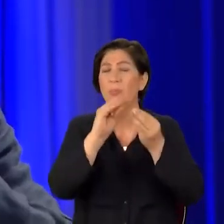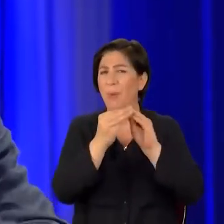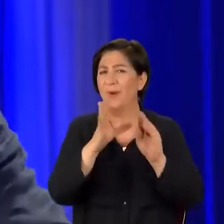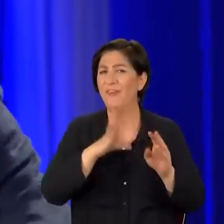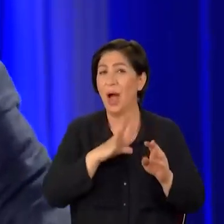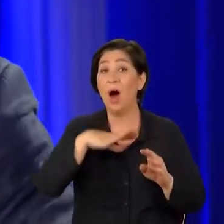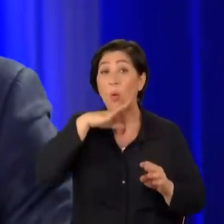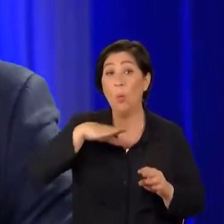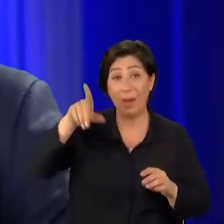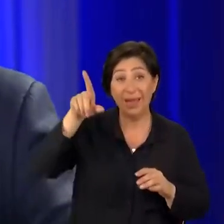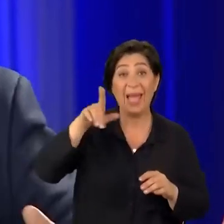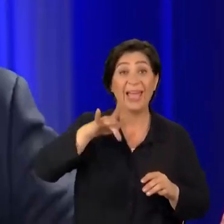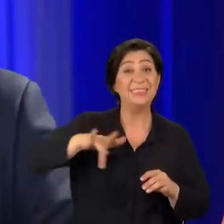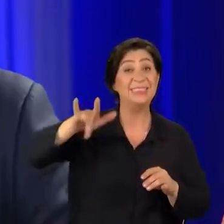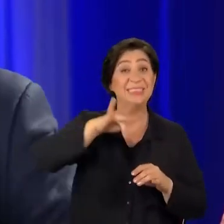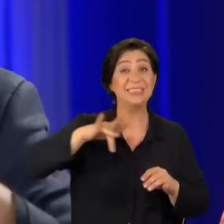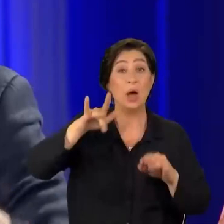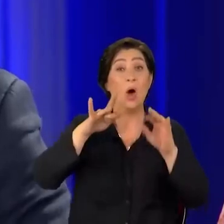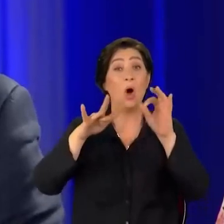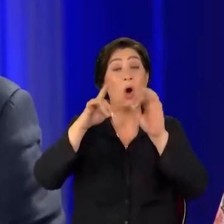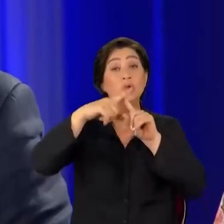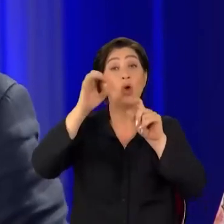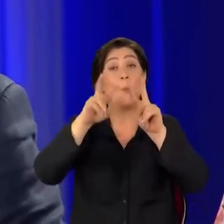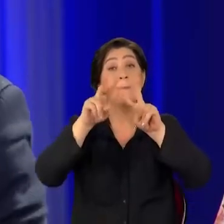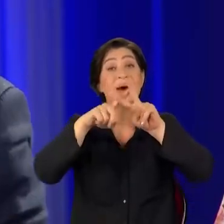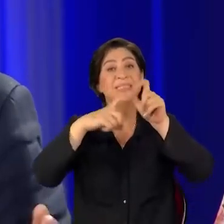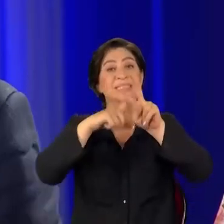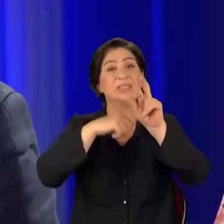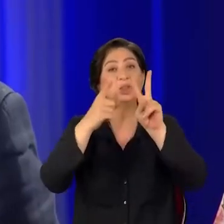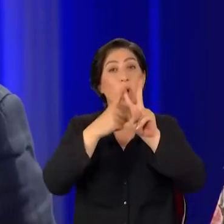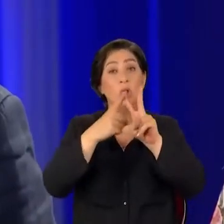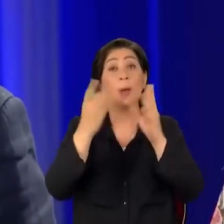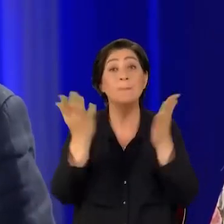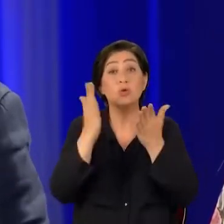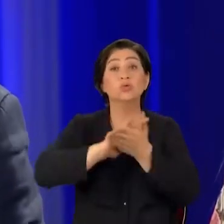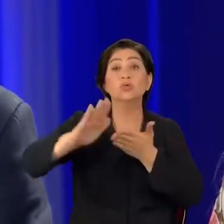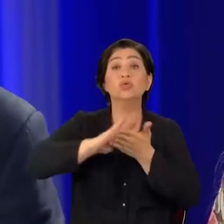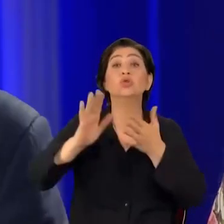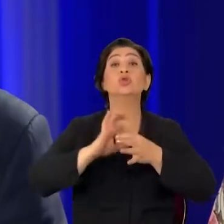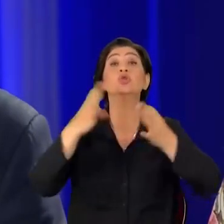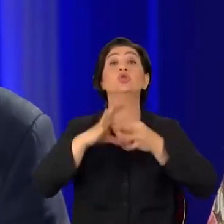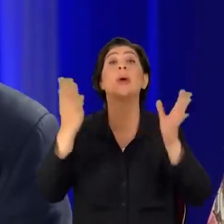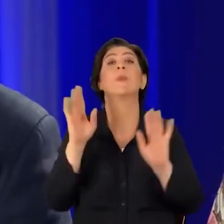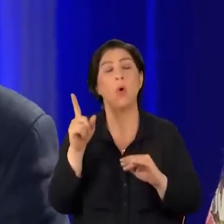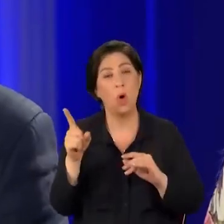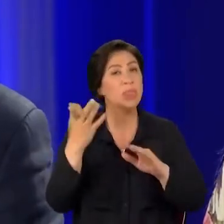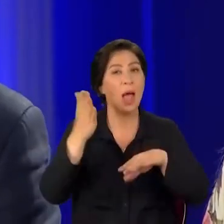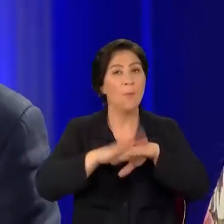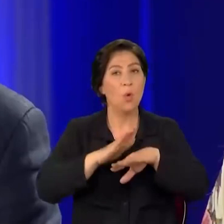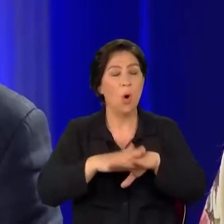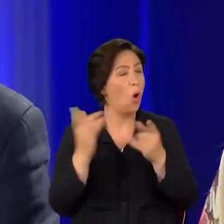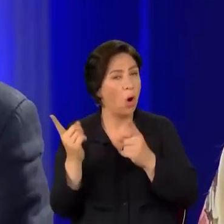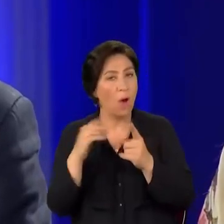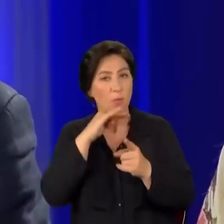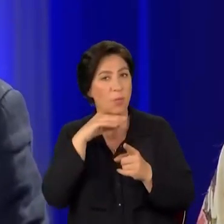Avrupa'da işsizlik otomasyonla birlikte işsizlik bir türlü halledilemiyor. Ne yapıyor Avrupa? Onlara ben